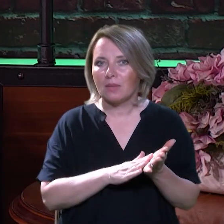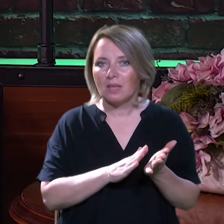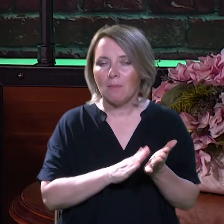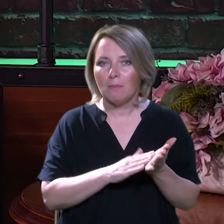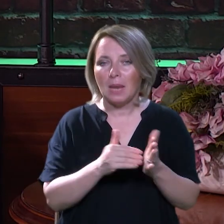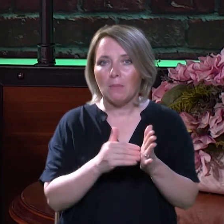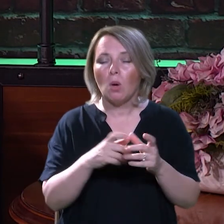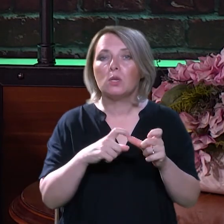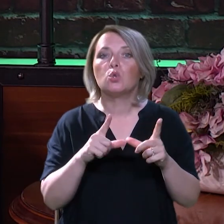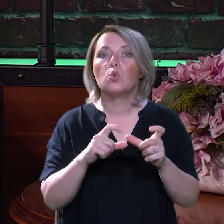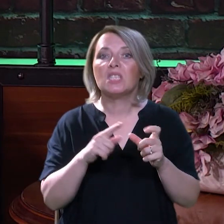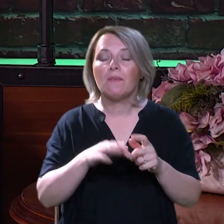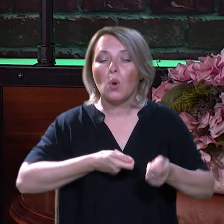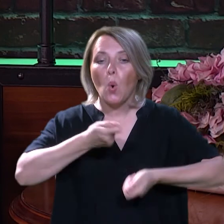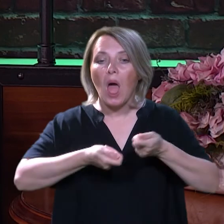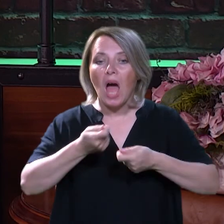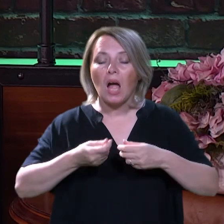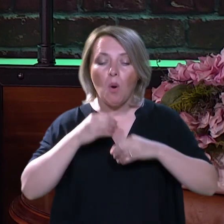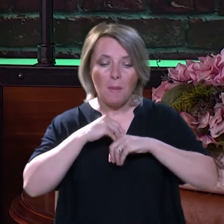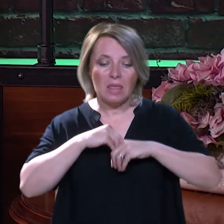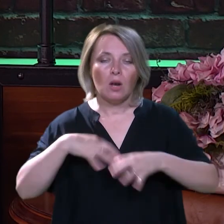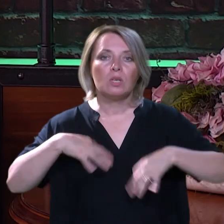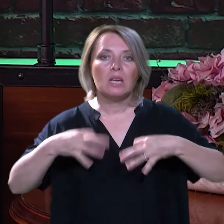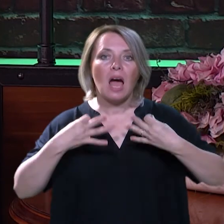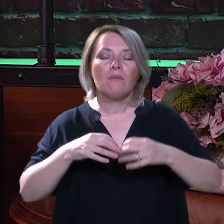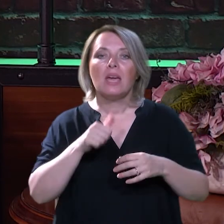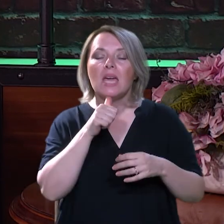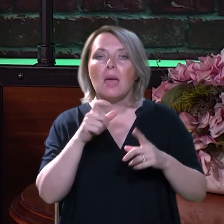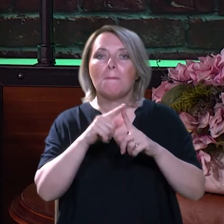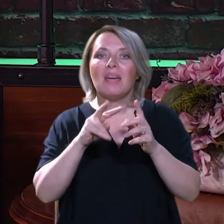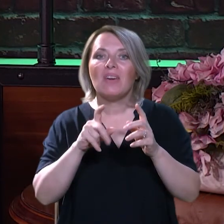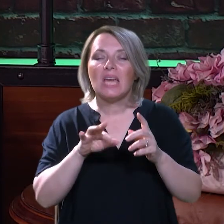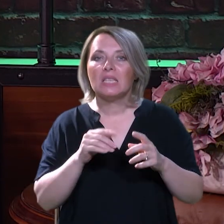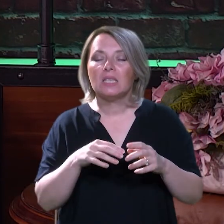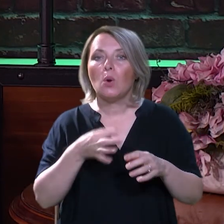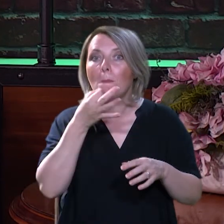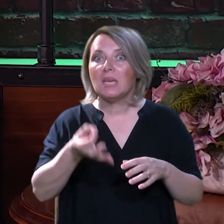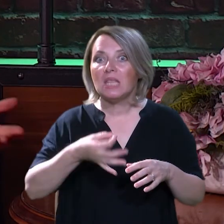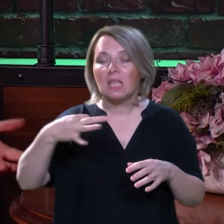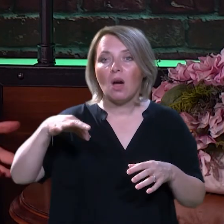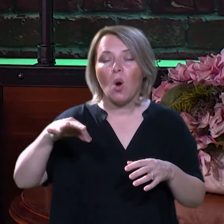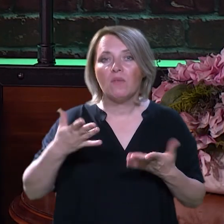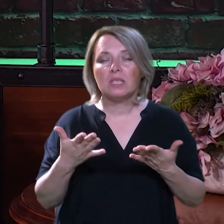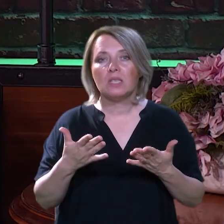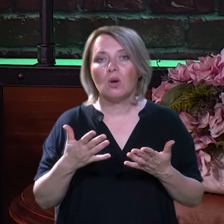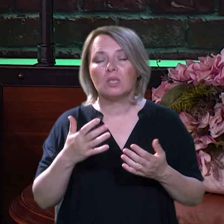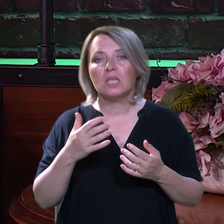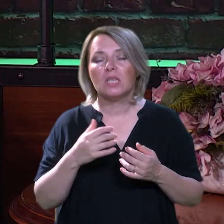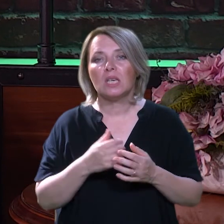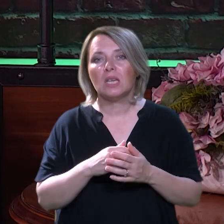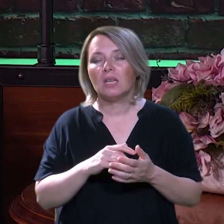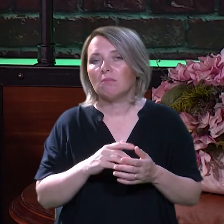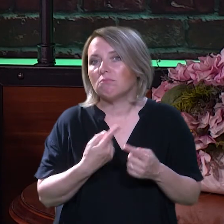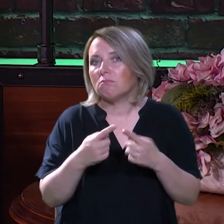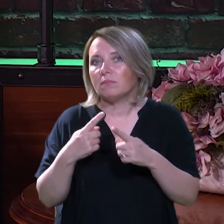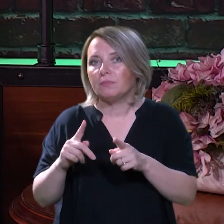bi sustavno trebalo ulagati i u mentalno zdravlje i u prevenciju i, ne znam, pitanje ovisnosti, nasilničkih ponašanja,